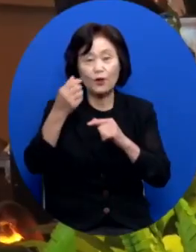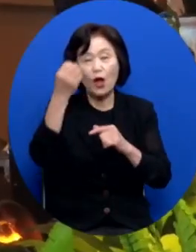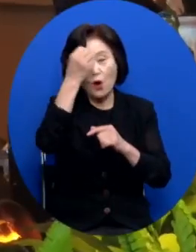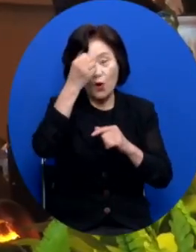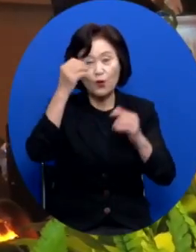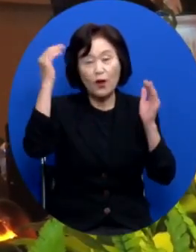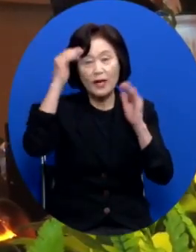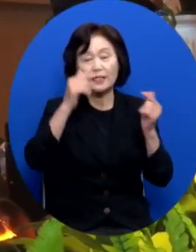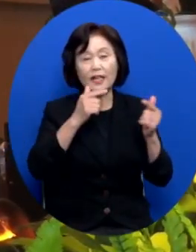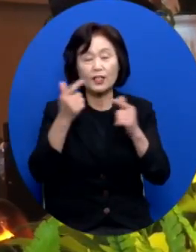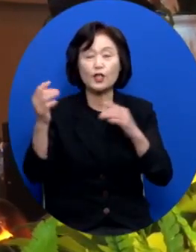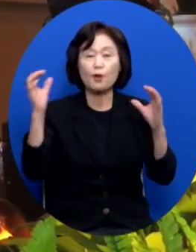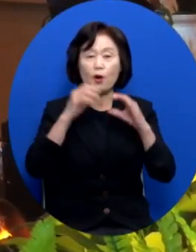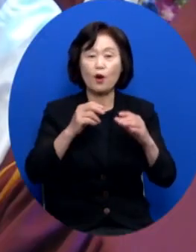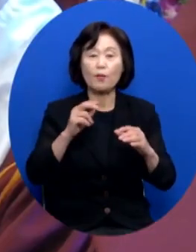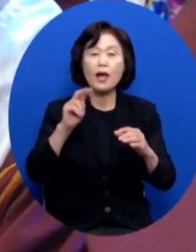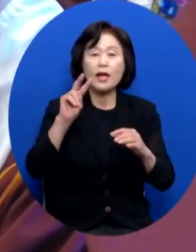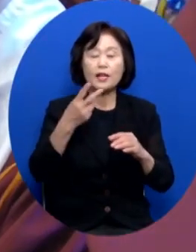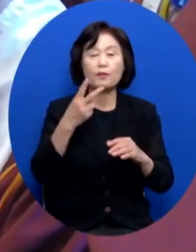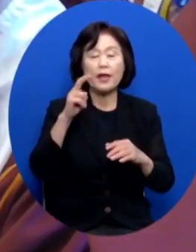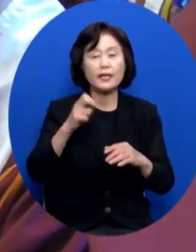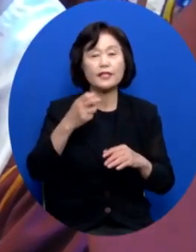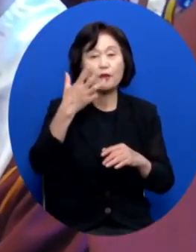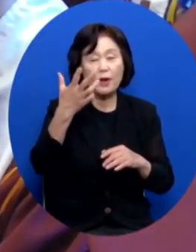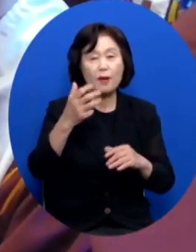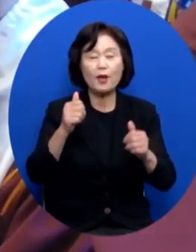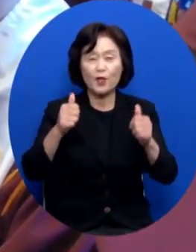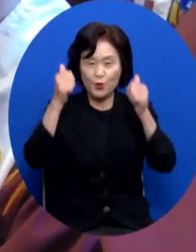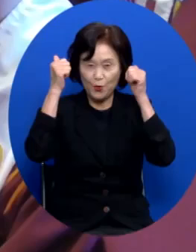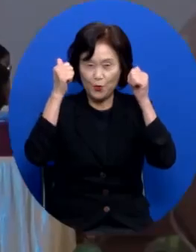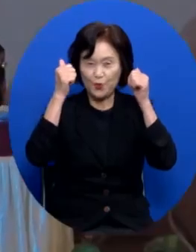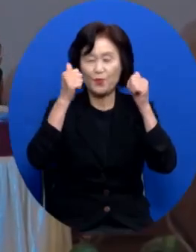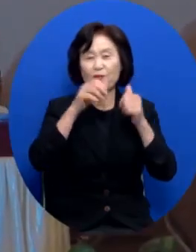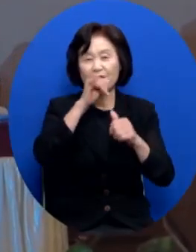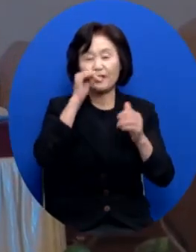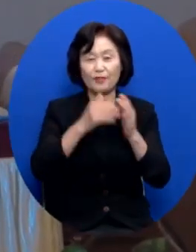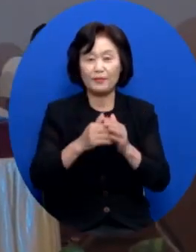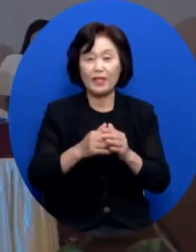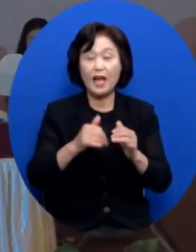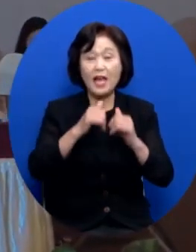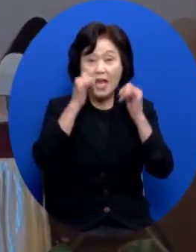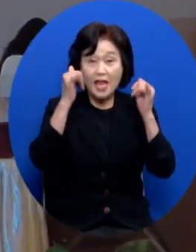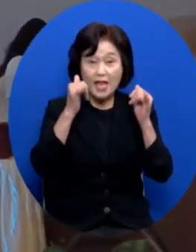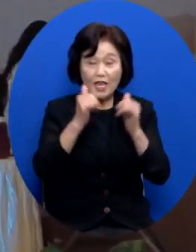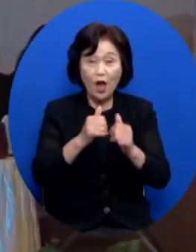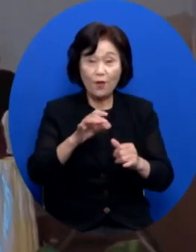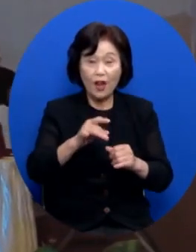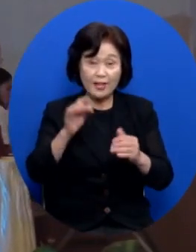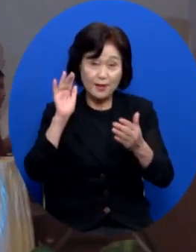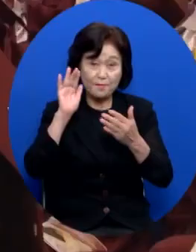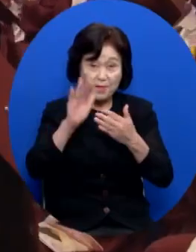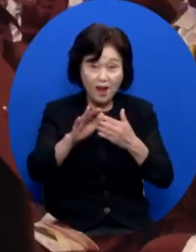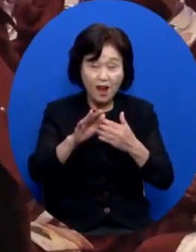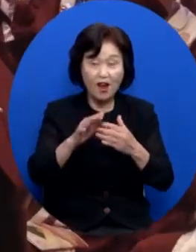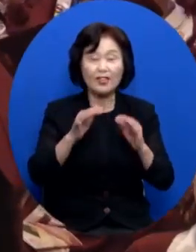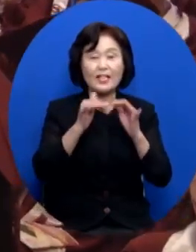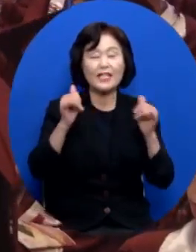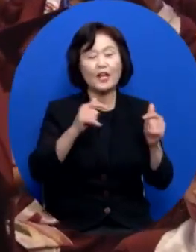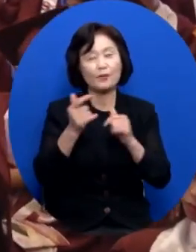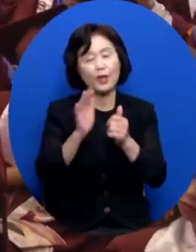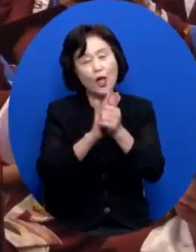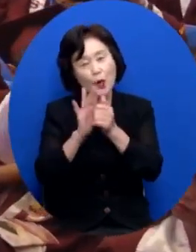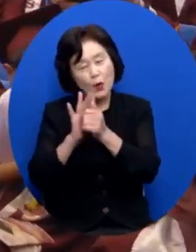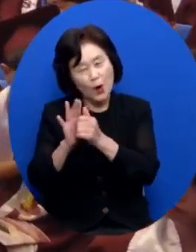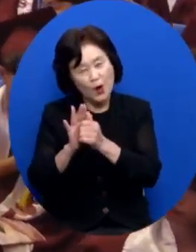포함해 총 228명의 졸업생을 배출했습니다. 사회로 첫 발을 내딛는 졸업생들에게는 도전과 격려의